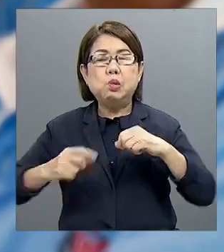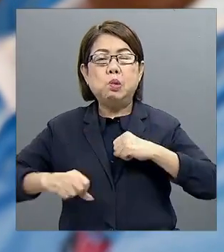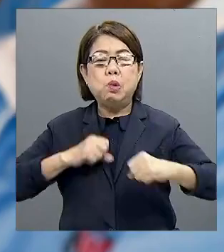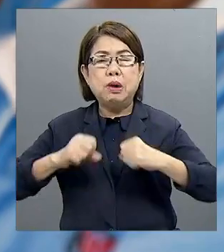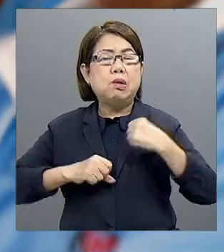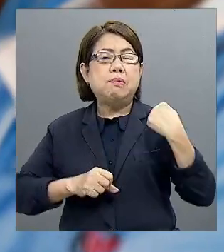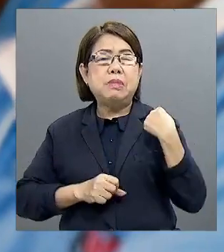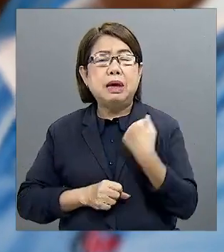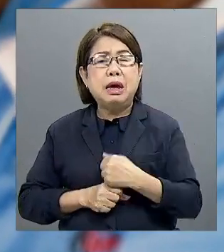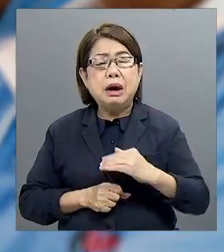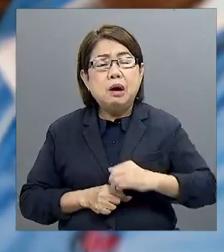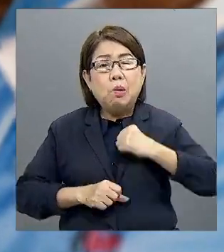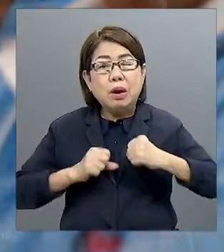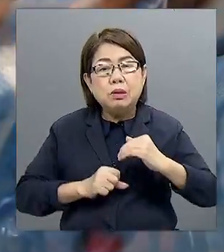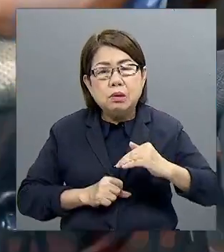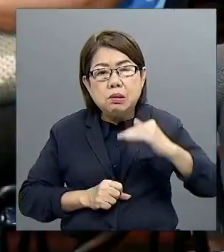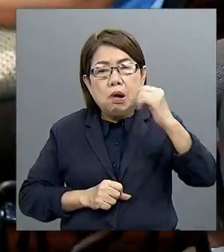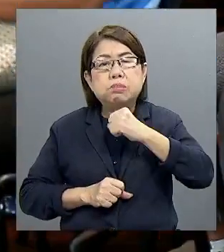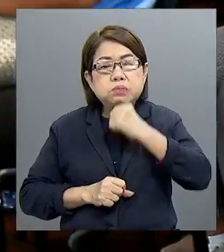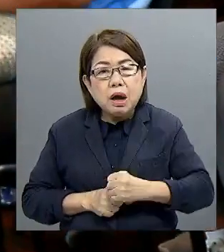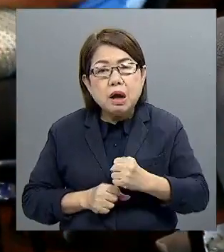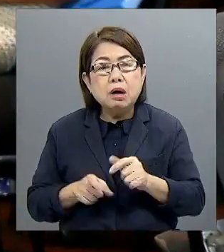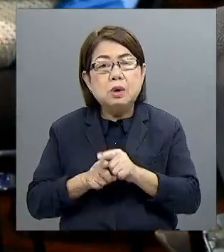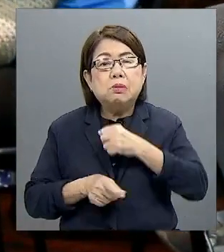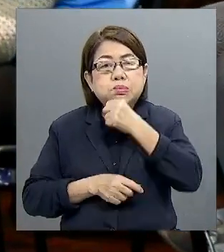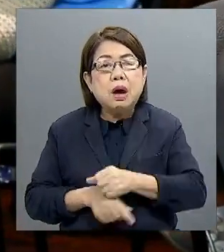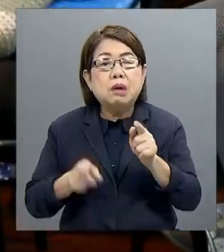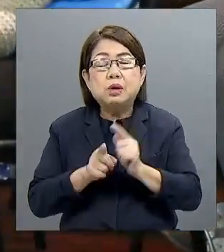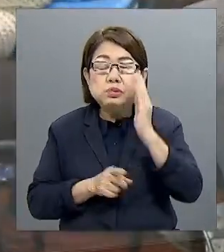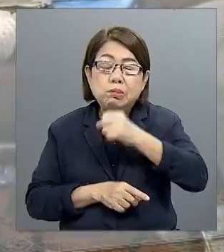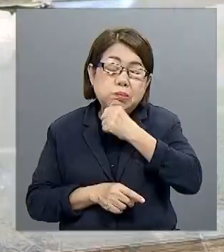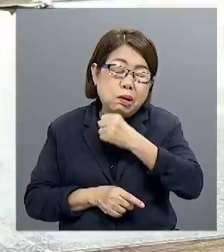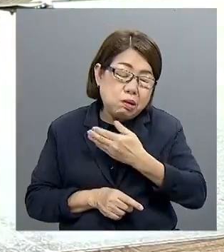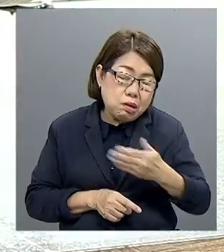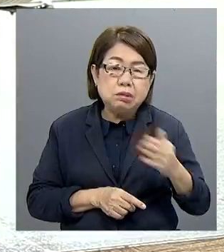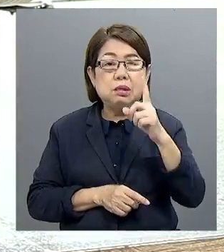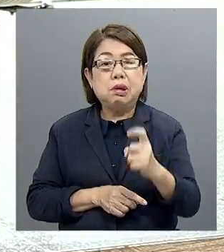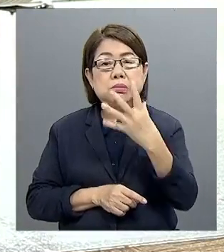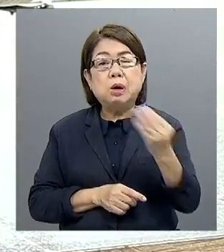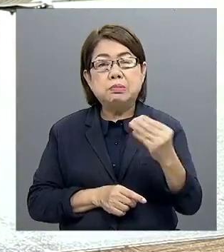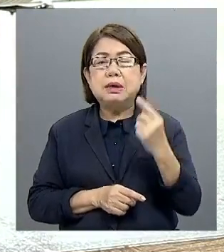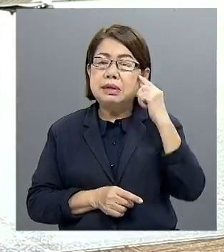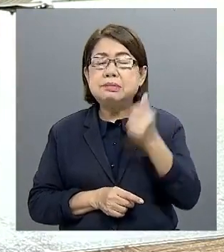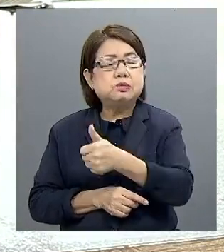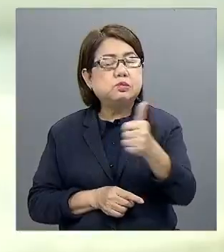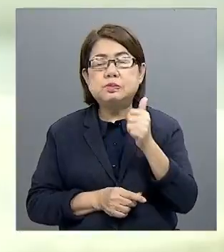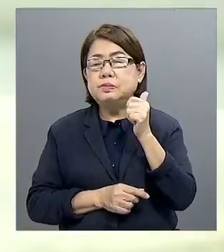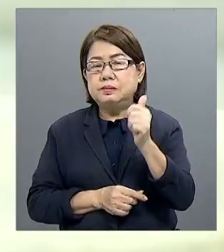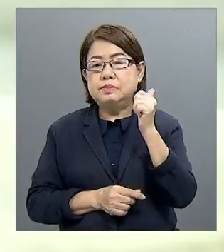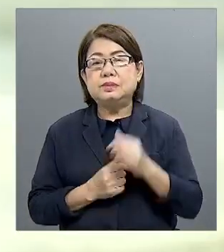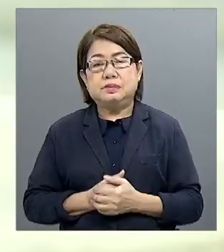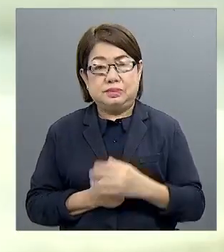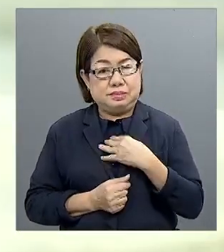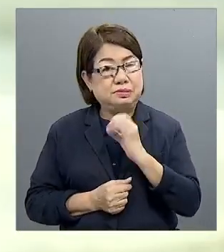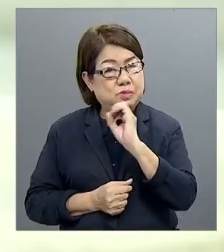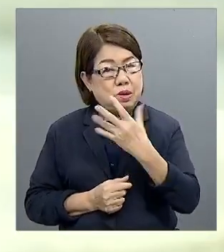ครับ ผ่านแล้วผ่านเลยค่ะ ความแก่ก็ผ่านแล้วผ่านเลยเหมือนกันเพราะฉะนั้นเนี่ยเห็นดีได้ในทุกสิ่งถูกไหมครับเหมือนที่ผมเคยบอกเพราะฉะนั้นเนี่ยอาหาร